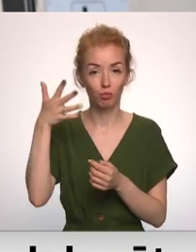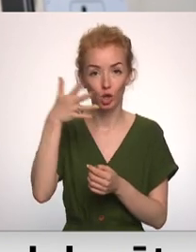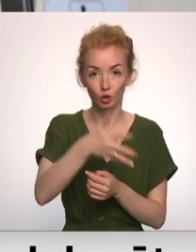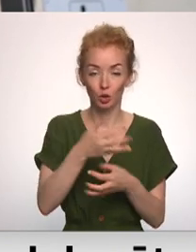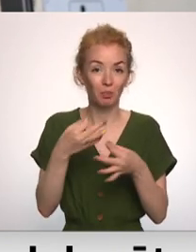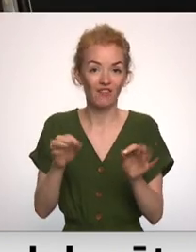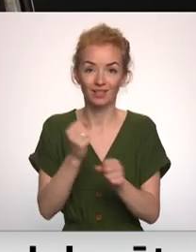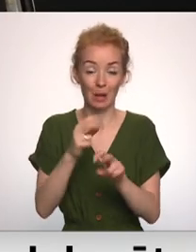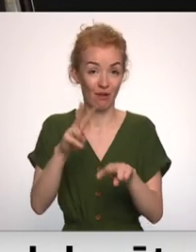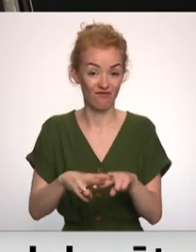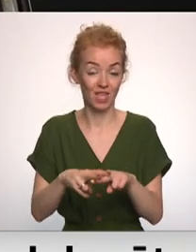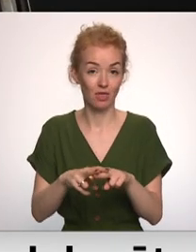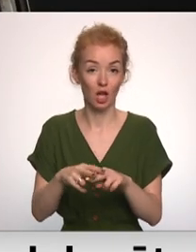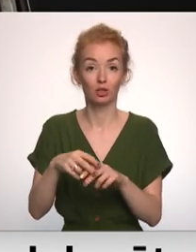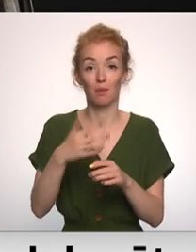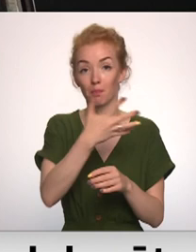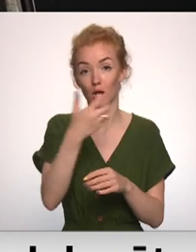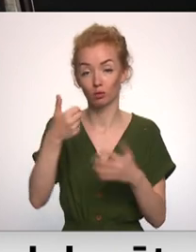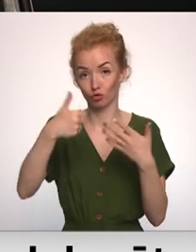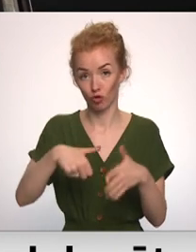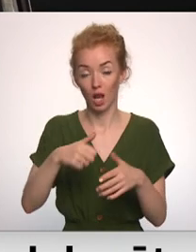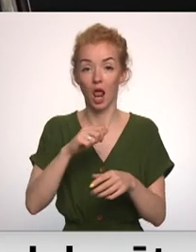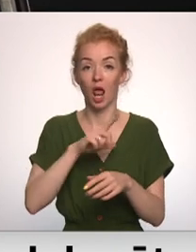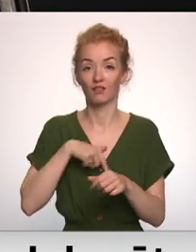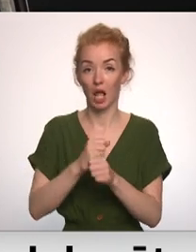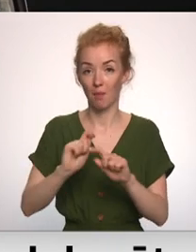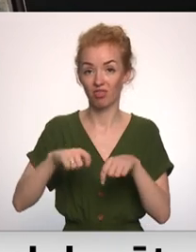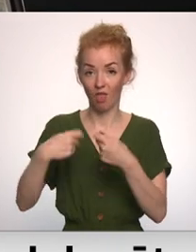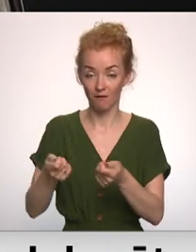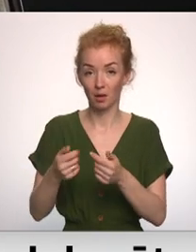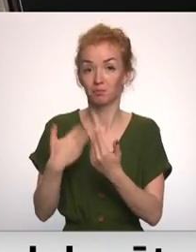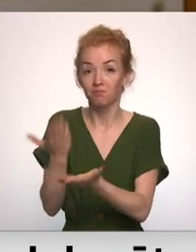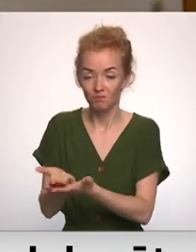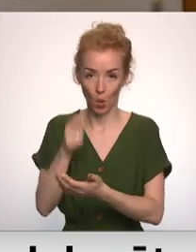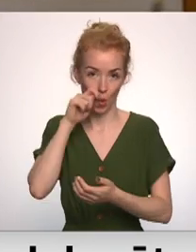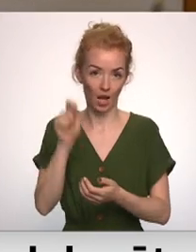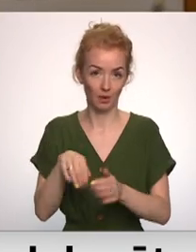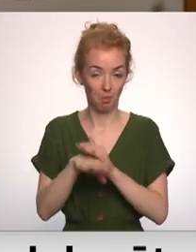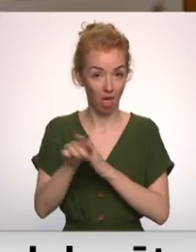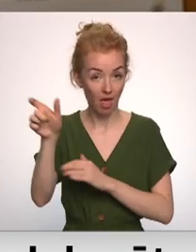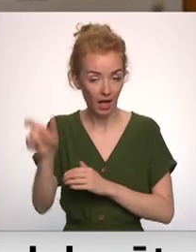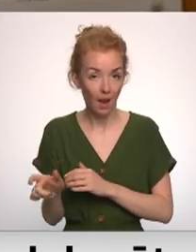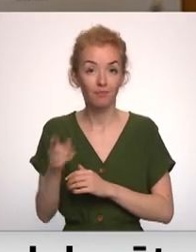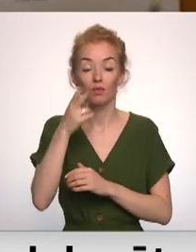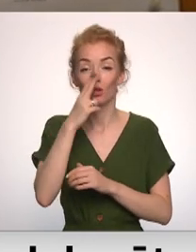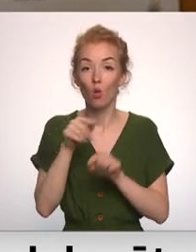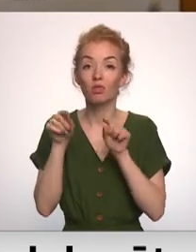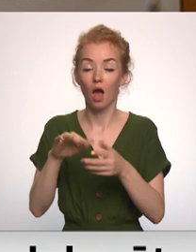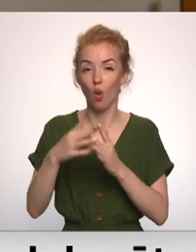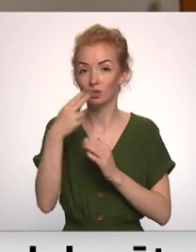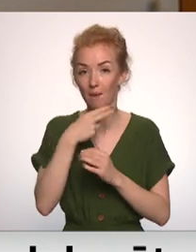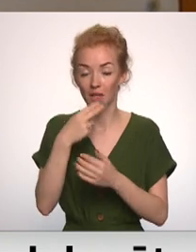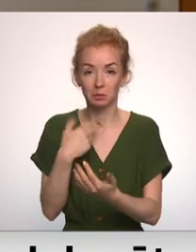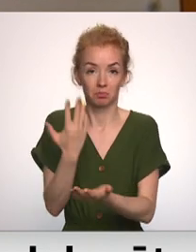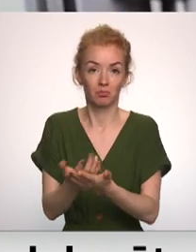5000 brīvu darba vietu, ko 560 Latvijas darba devēji piedāvā Ukrainas civiliedzīvotājiem. No tām lauksaimniecībā